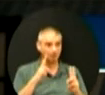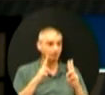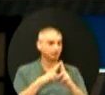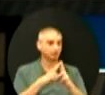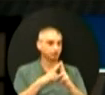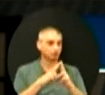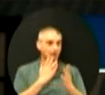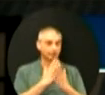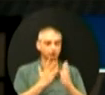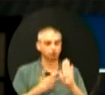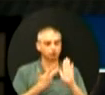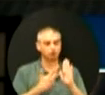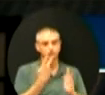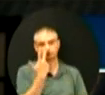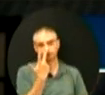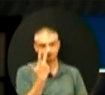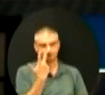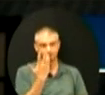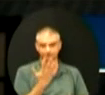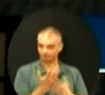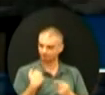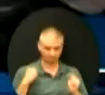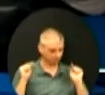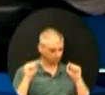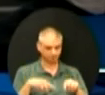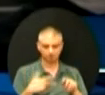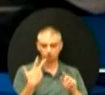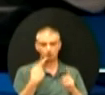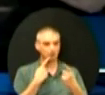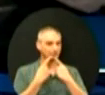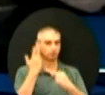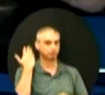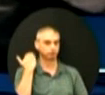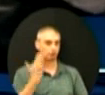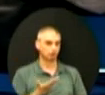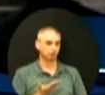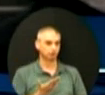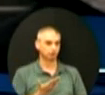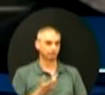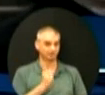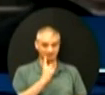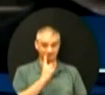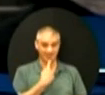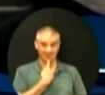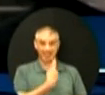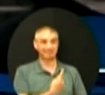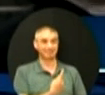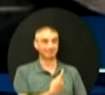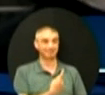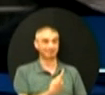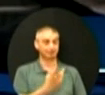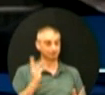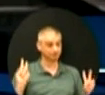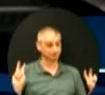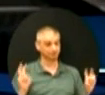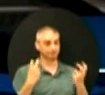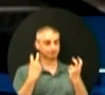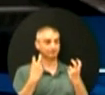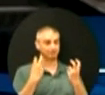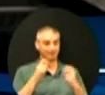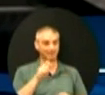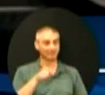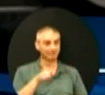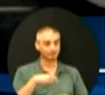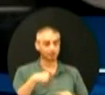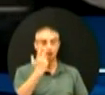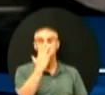התכנסה כבר 3 פעמים, ואנחנו הגענו לכל 3 הדיונים שהיו. אבל להגיד שלכנס את